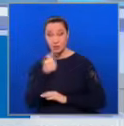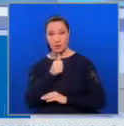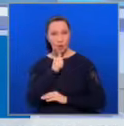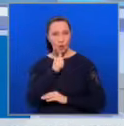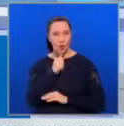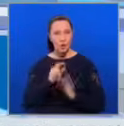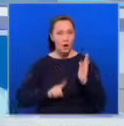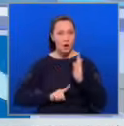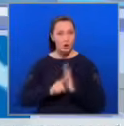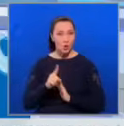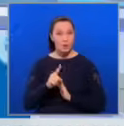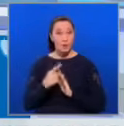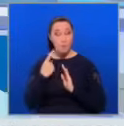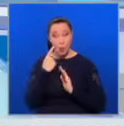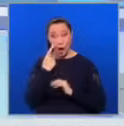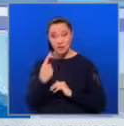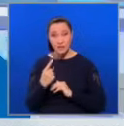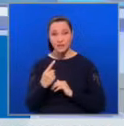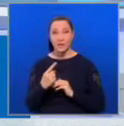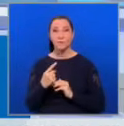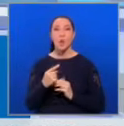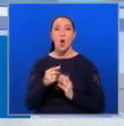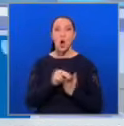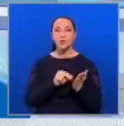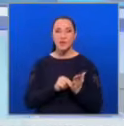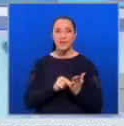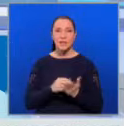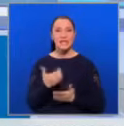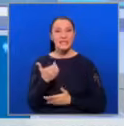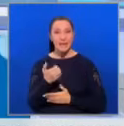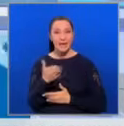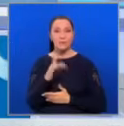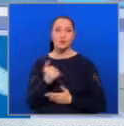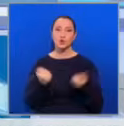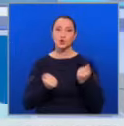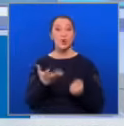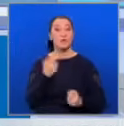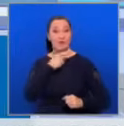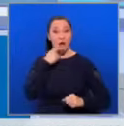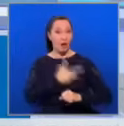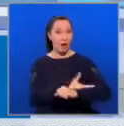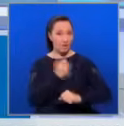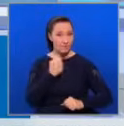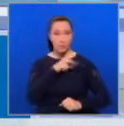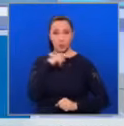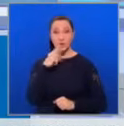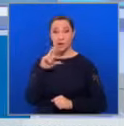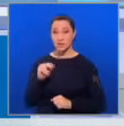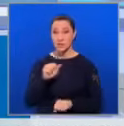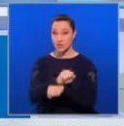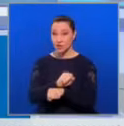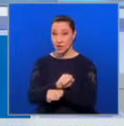алкохол рекордните показания са отчетени с дрегер след това на водача е взета и кръвна проба от полицията заявиха че